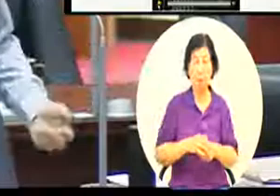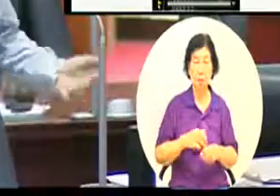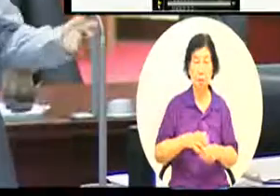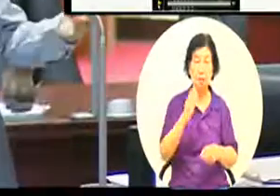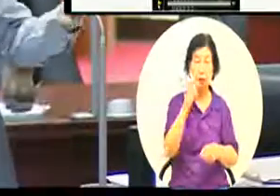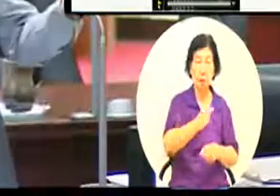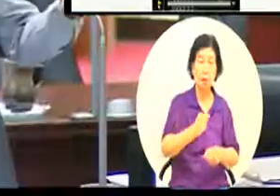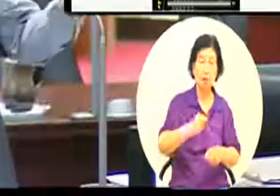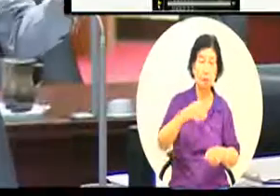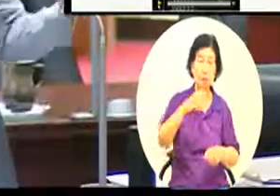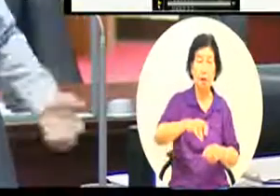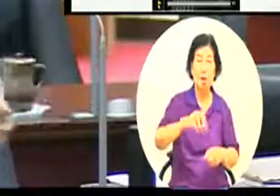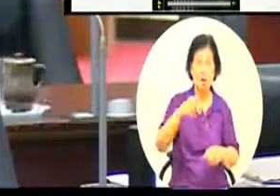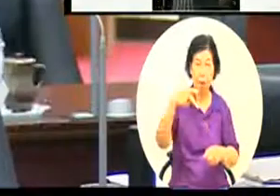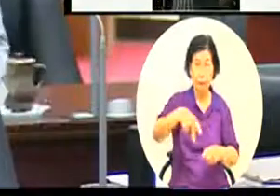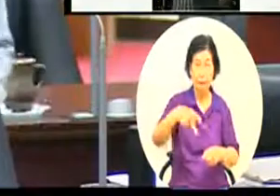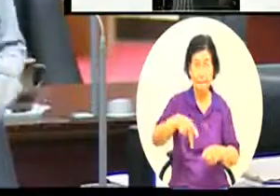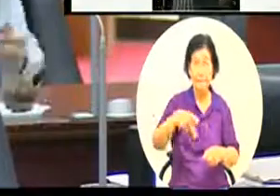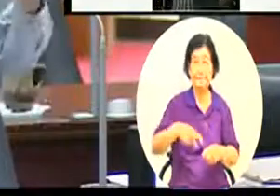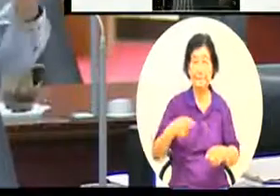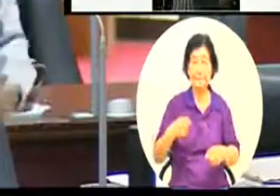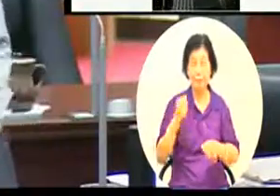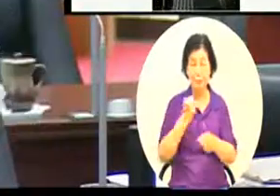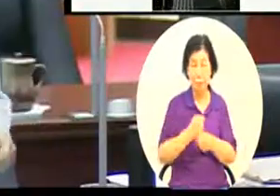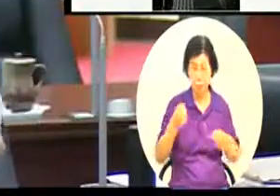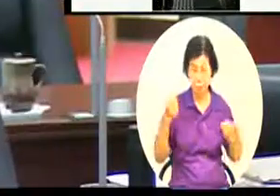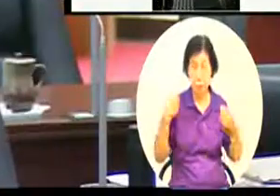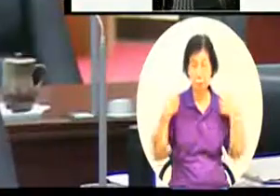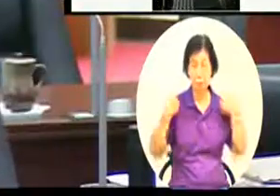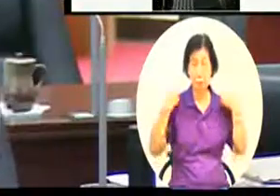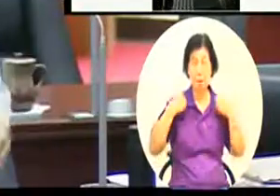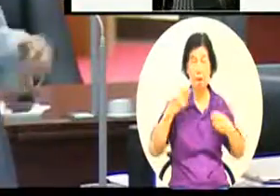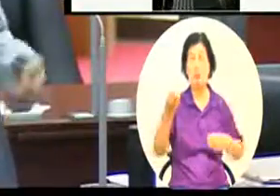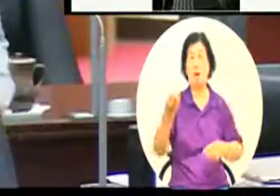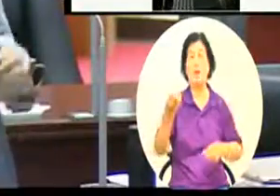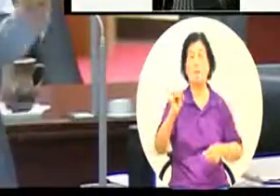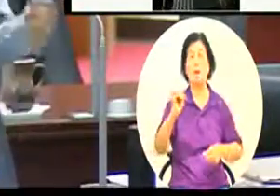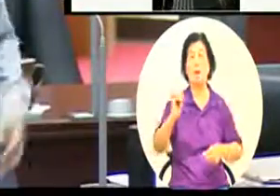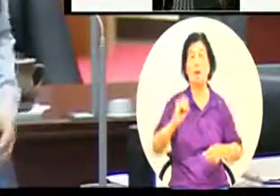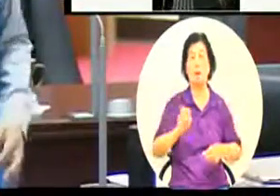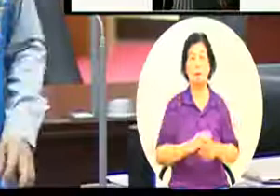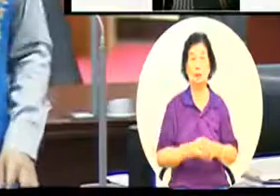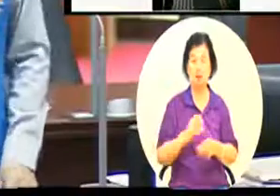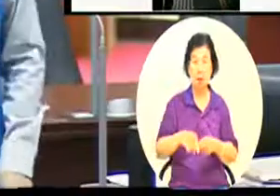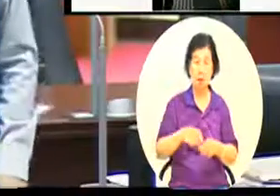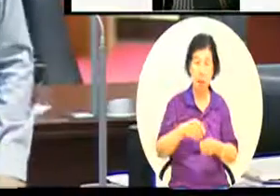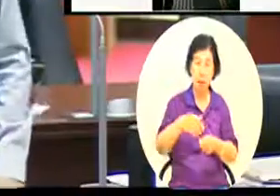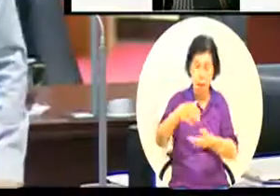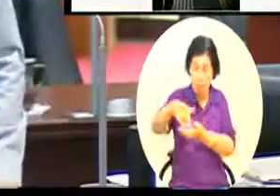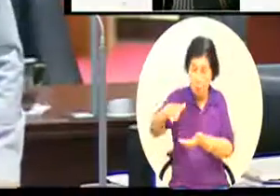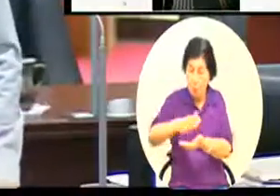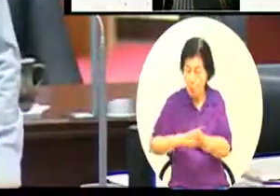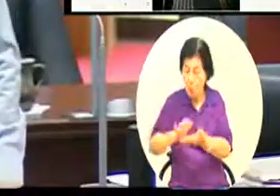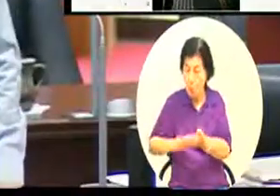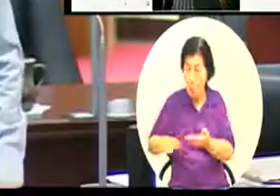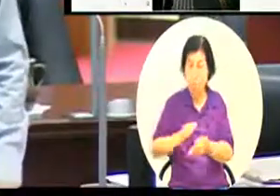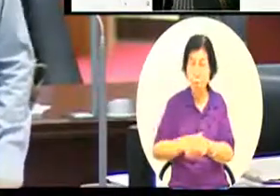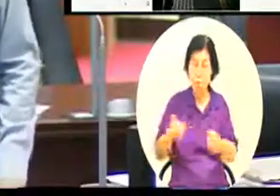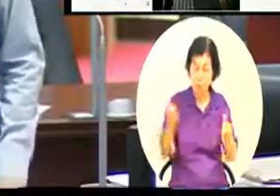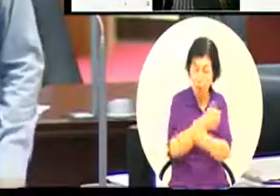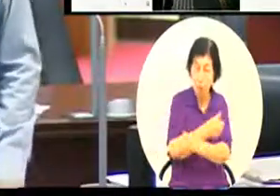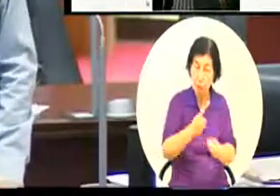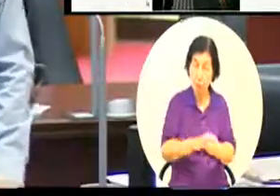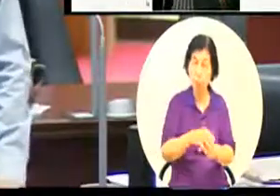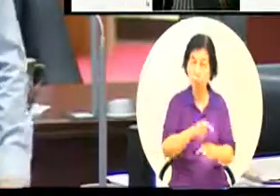有，你现在才跟我讲说保全人员也可以，那个清洁人员也可以担任保全人员，我第一次听